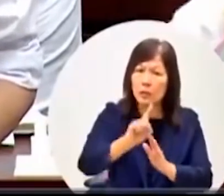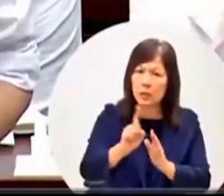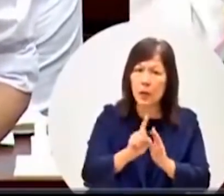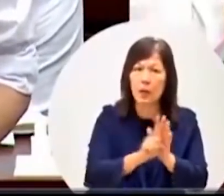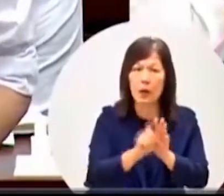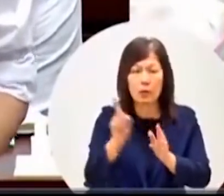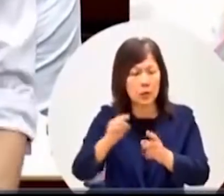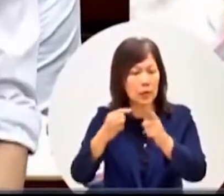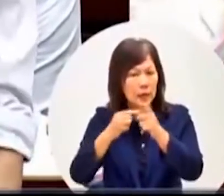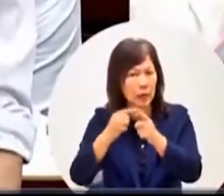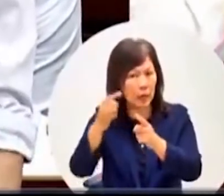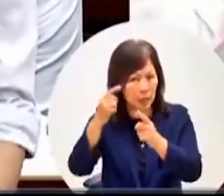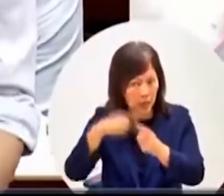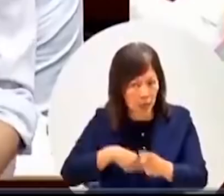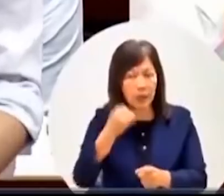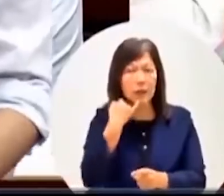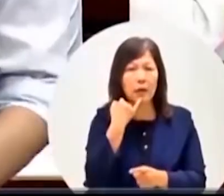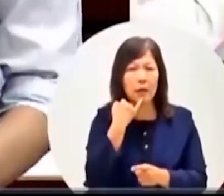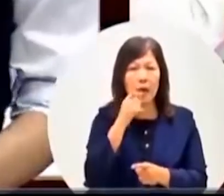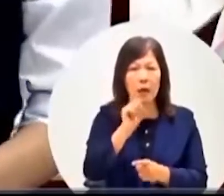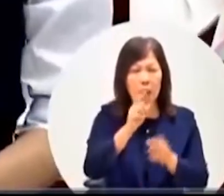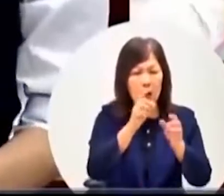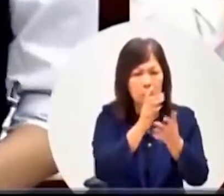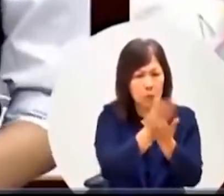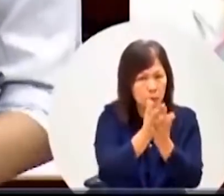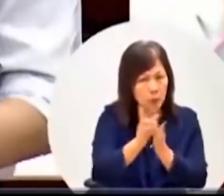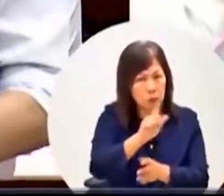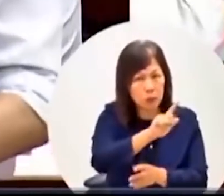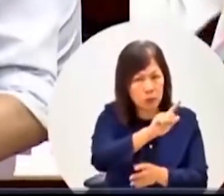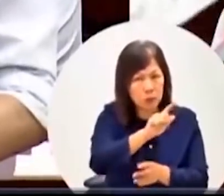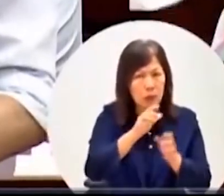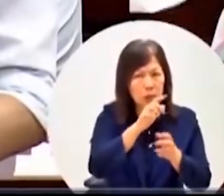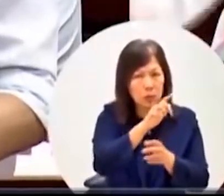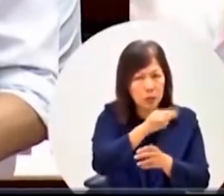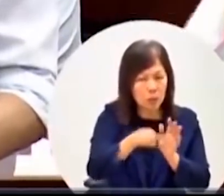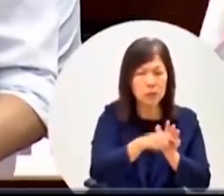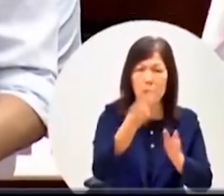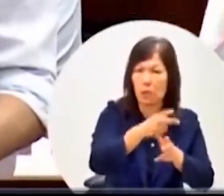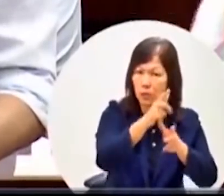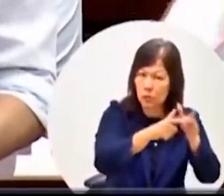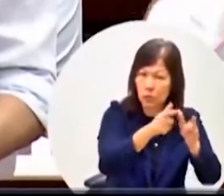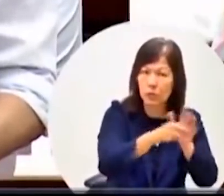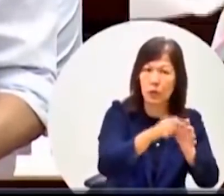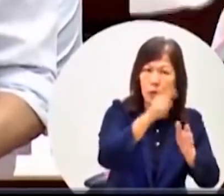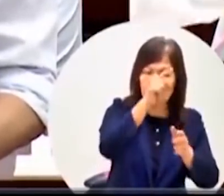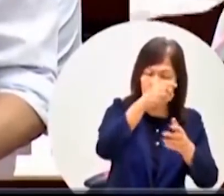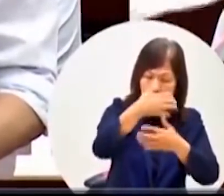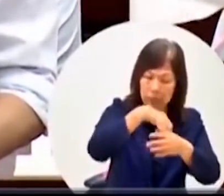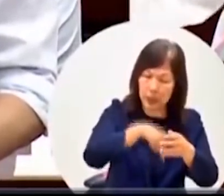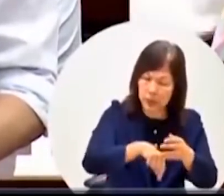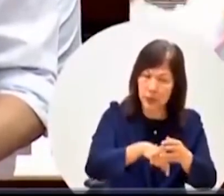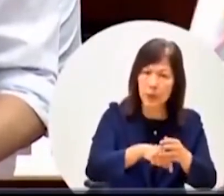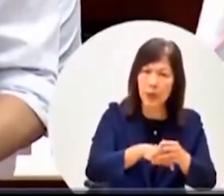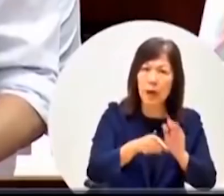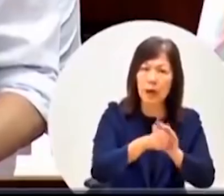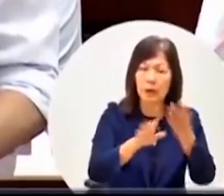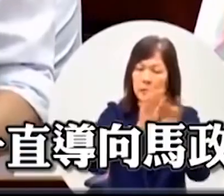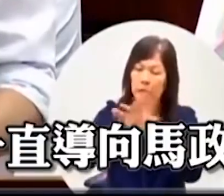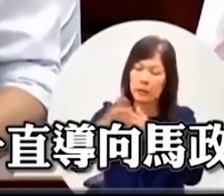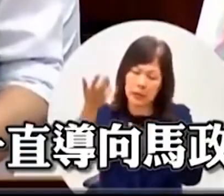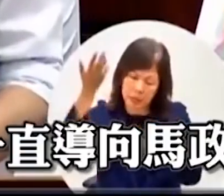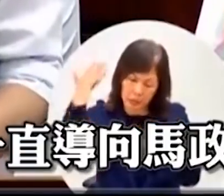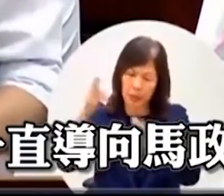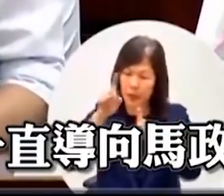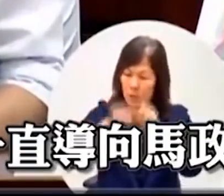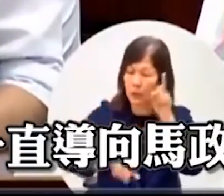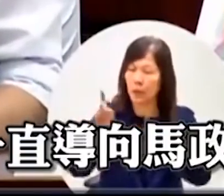进来，哪些品项或者是说哪些产业会进到这个资金区，跟原本的差别是什么？ 黄源，因